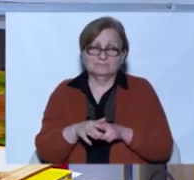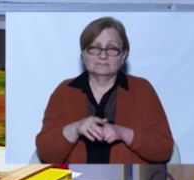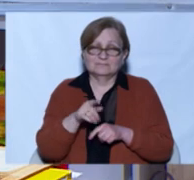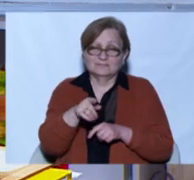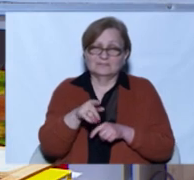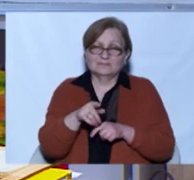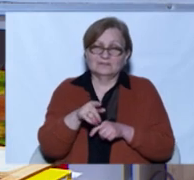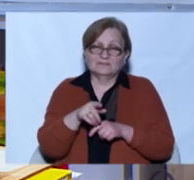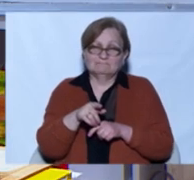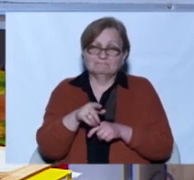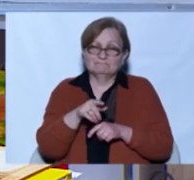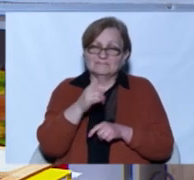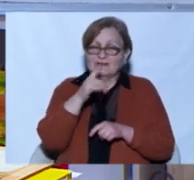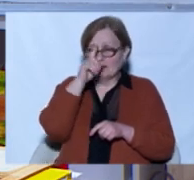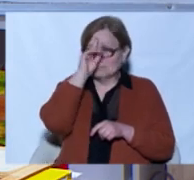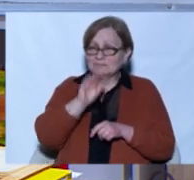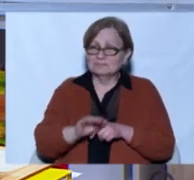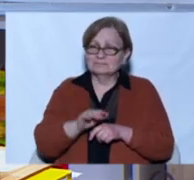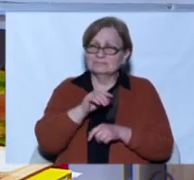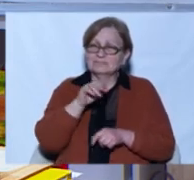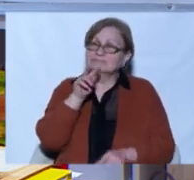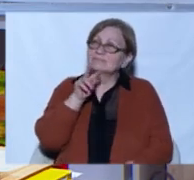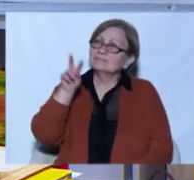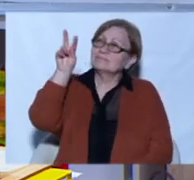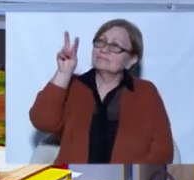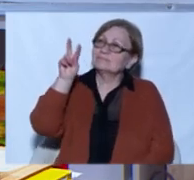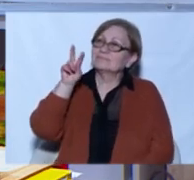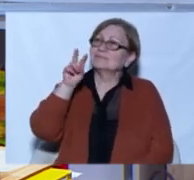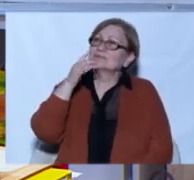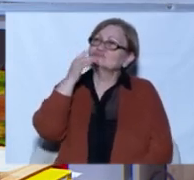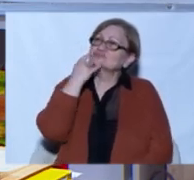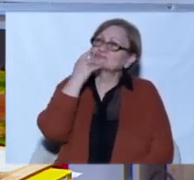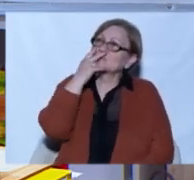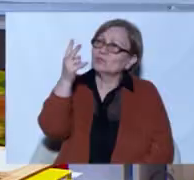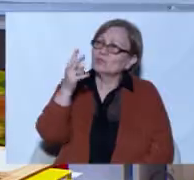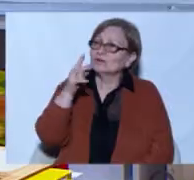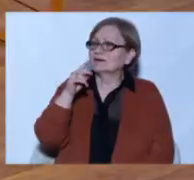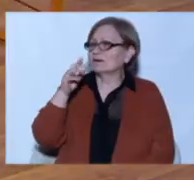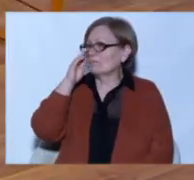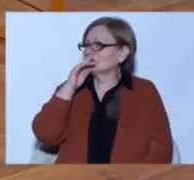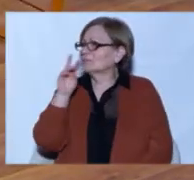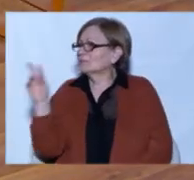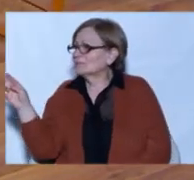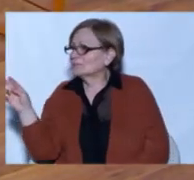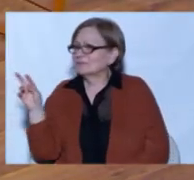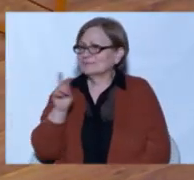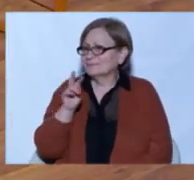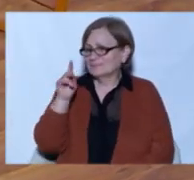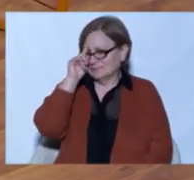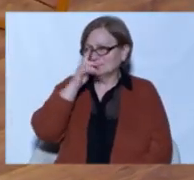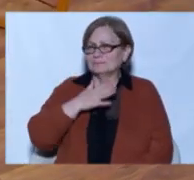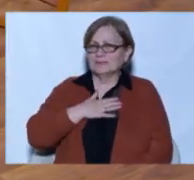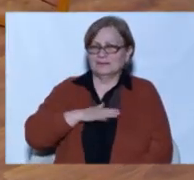ჩიტს ადევნებდა თვალს, ხანაც მამას და ძია სოლომონს უღიმოდა. აი ბოლო